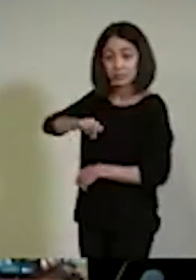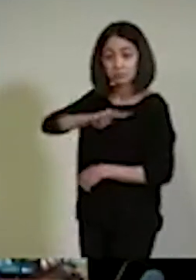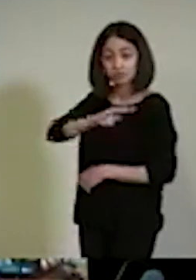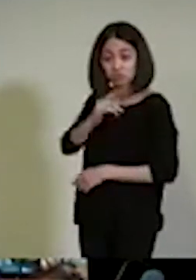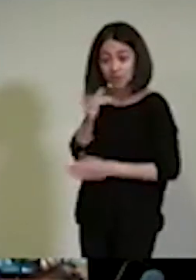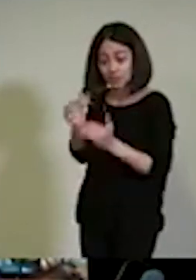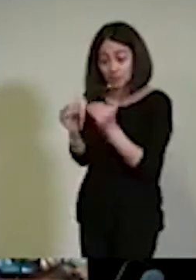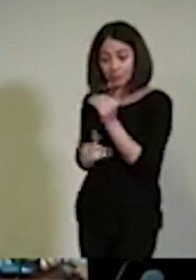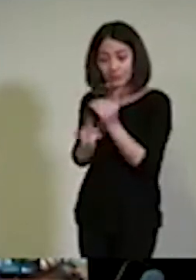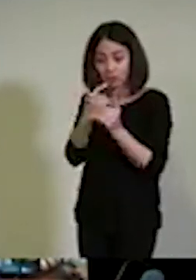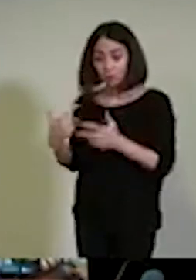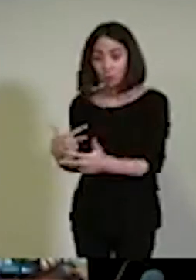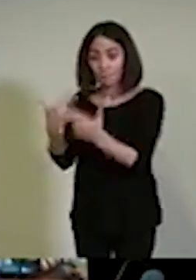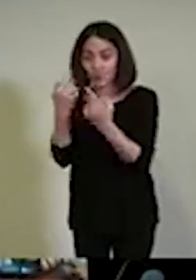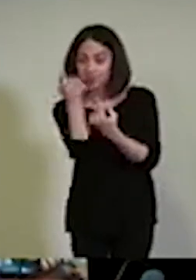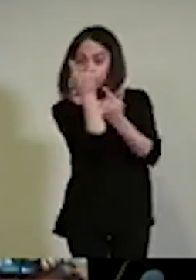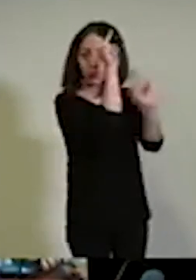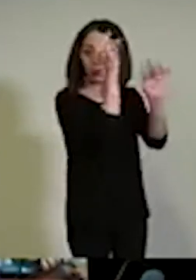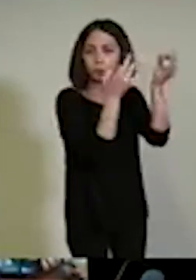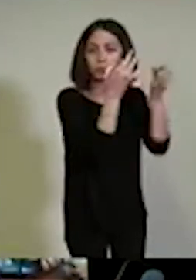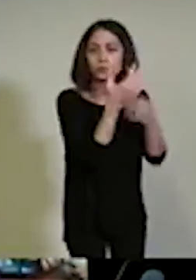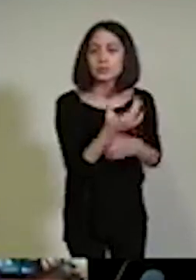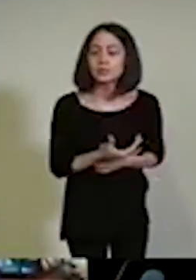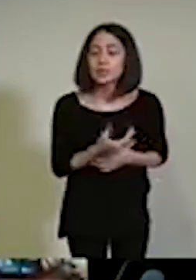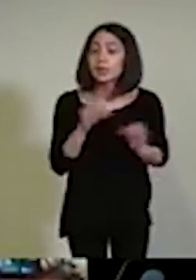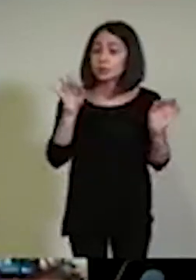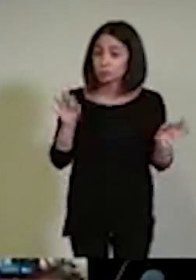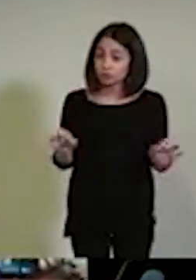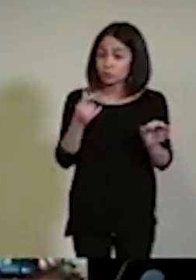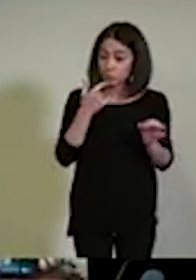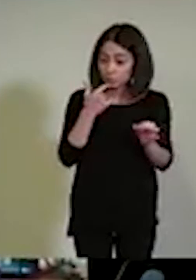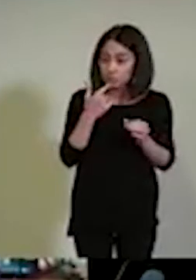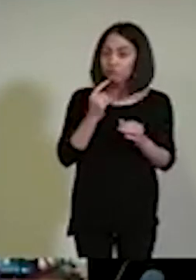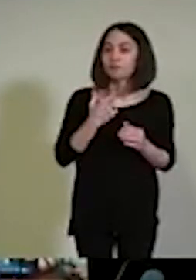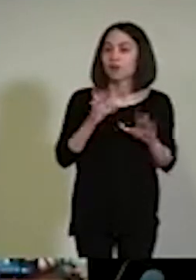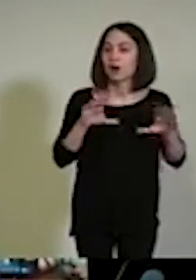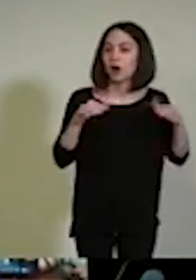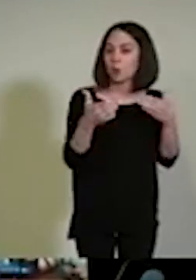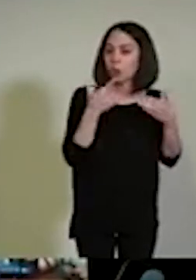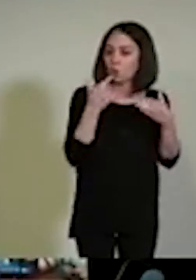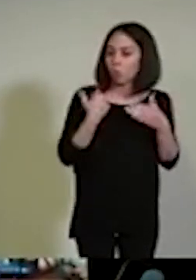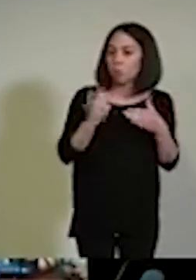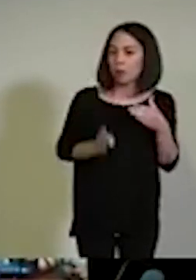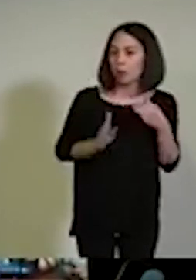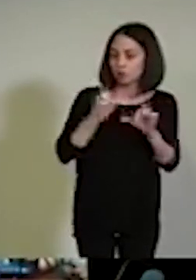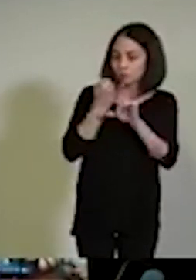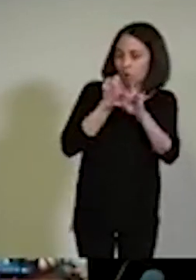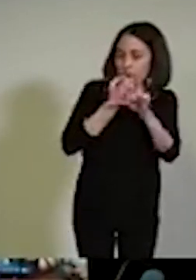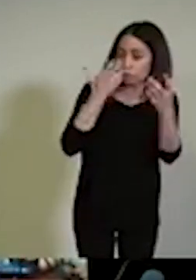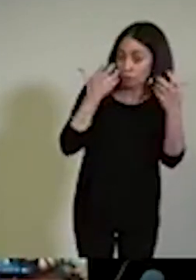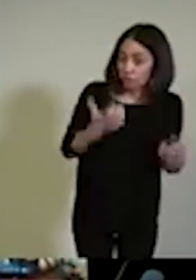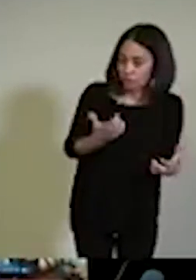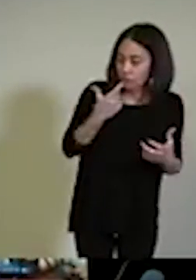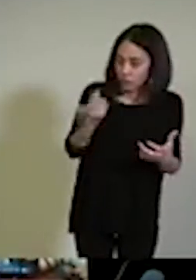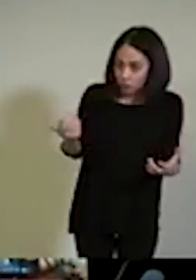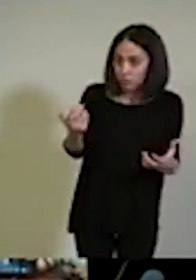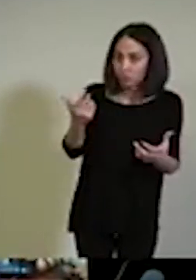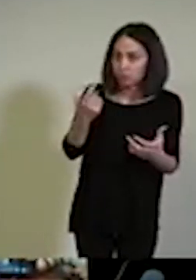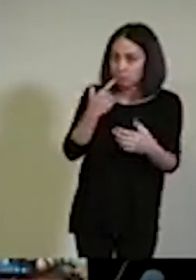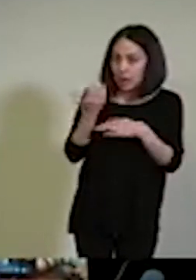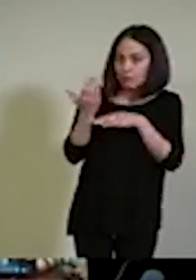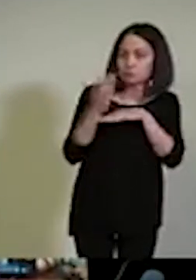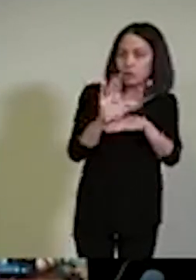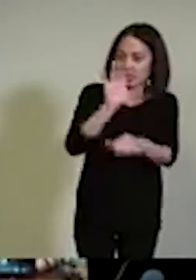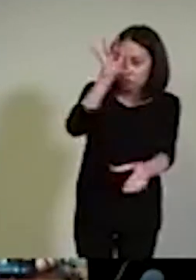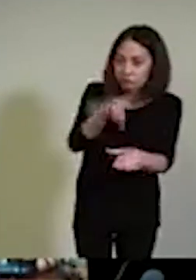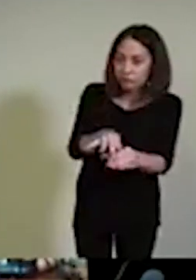de leur recours. La volonté de Bordeaux en lutte de voter aujourd'hui cette motion permet de mettre la question en lumière et le chemin qu'il reste à